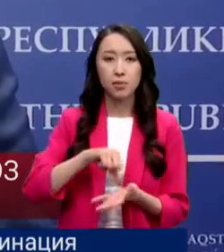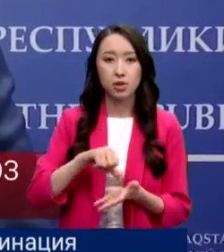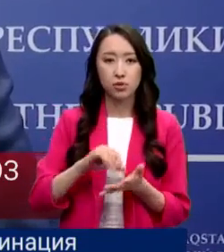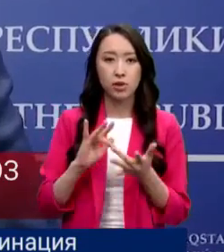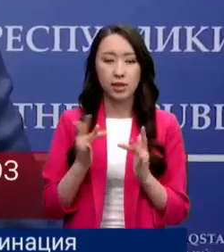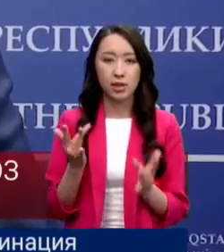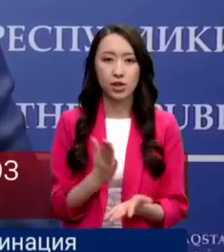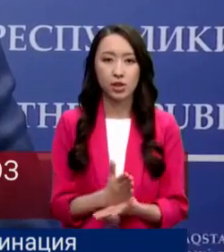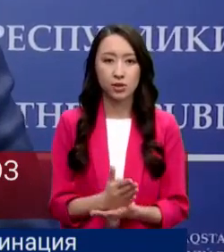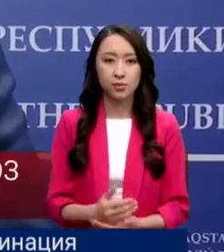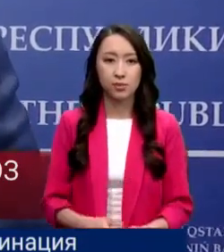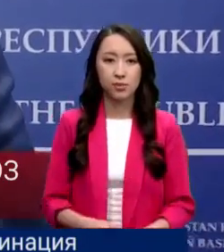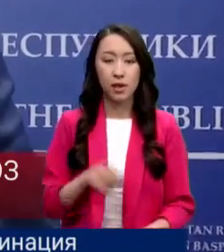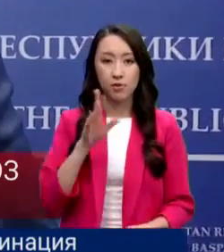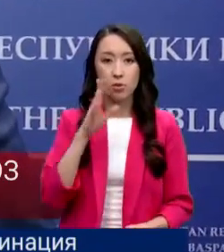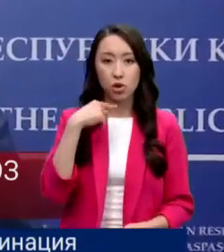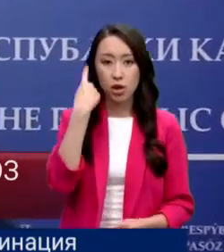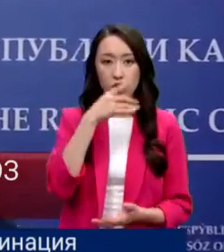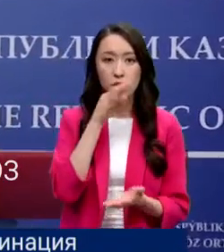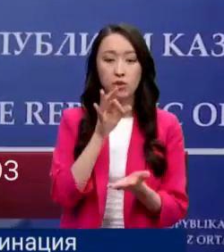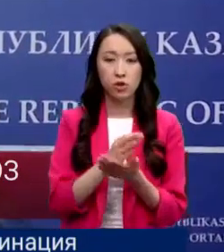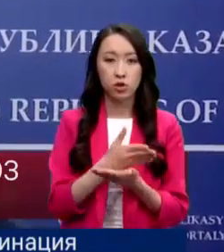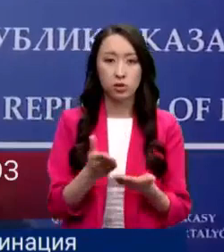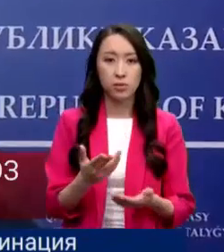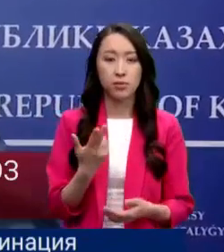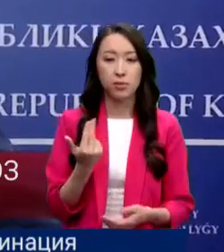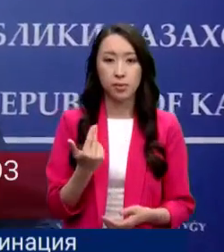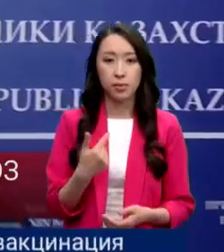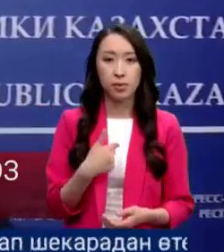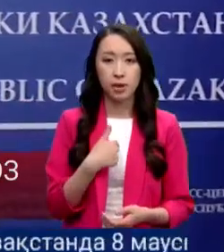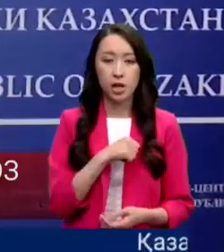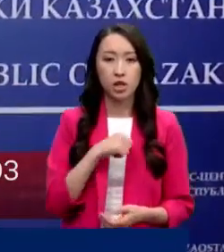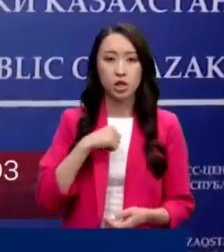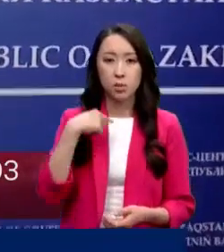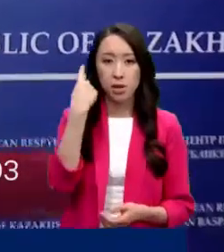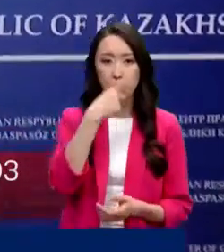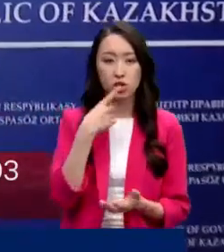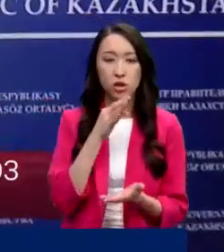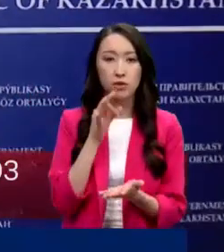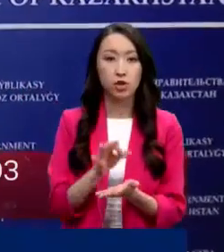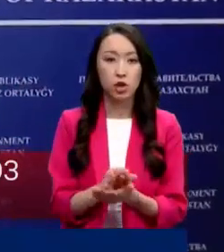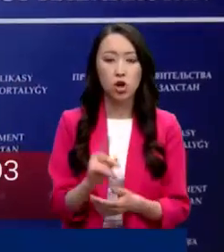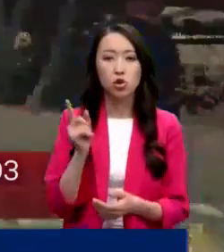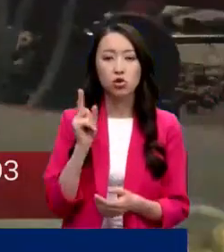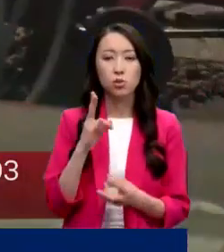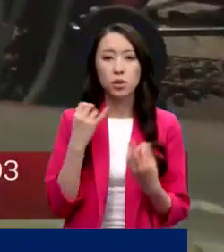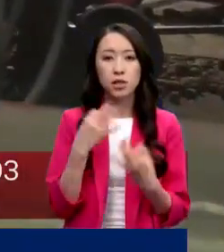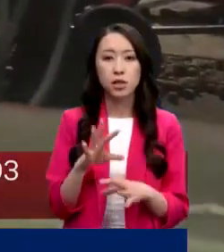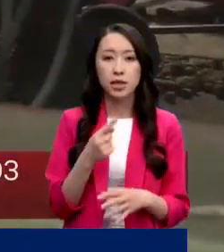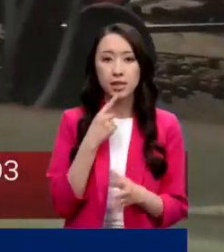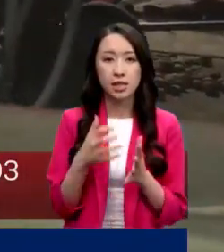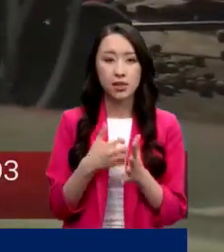сети. Вы будете лично отвечать им? Ну да, я, в принципе, сам лично отвечаю. Чтобы не допустить